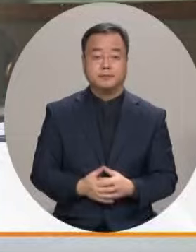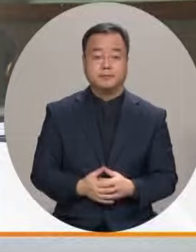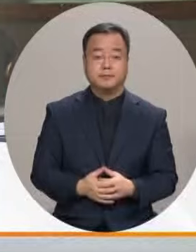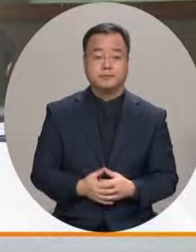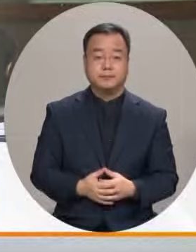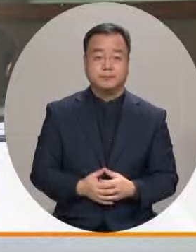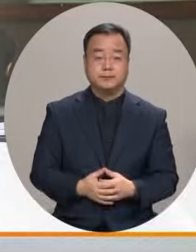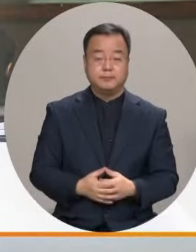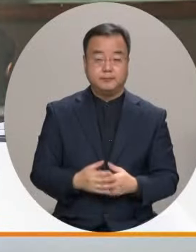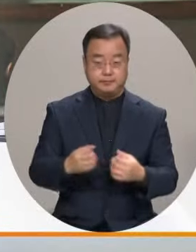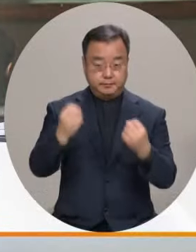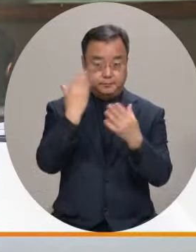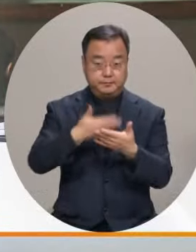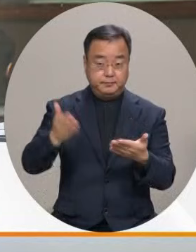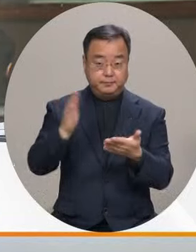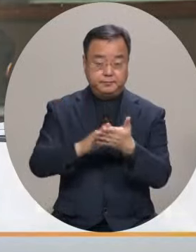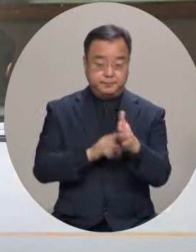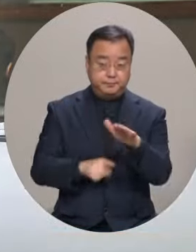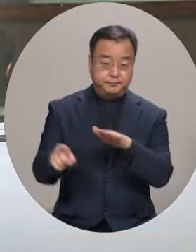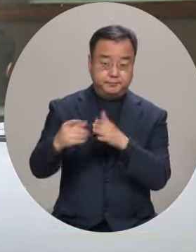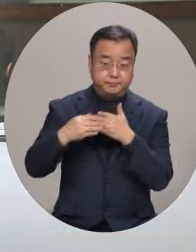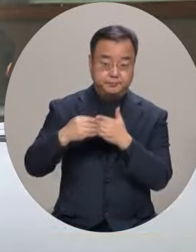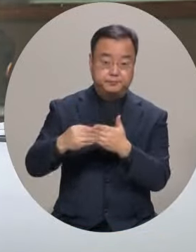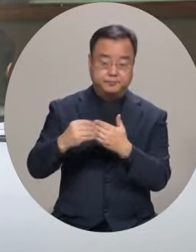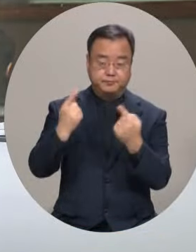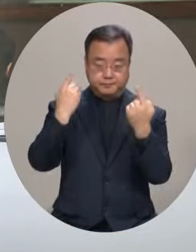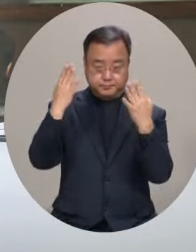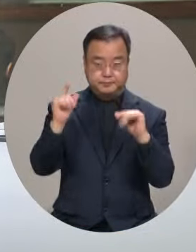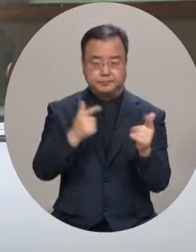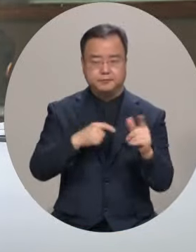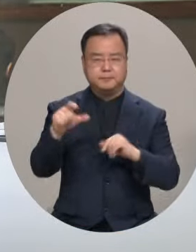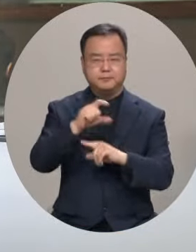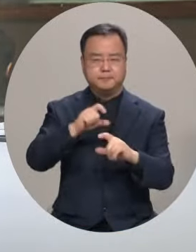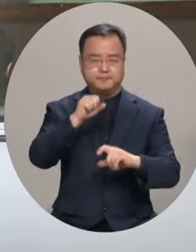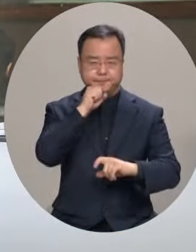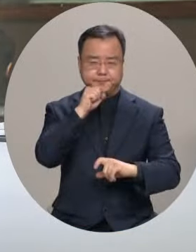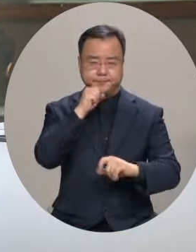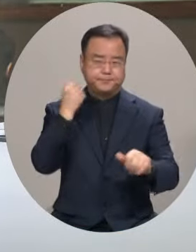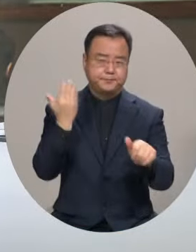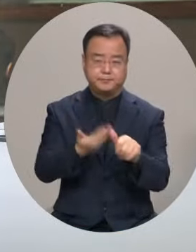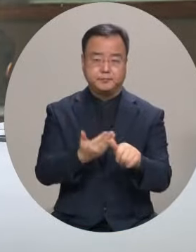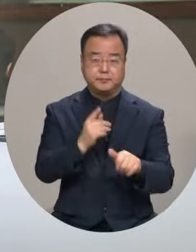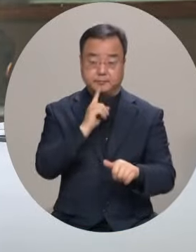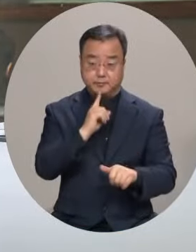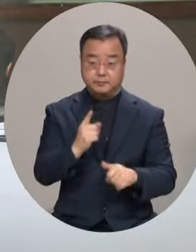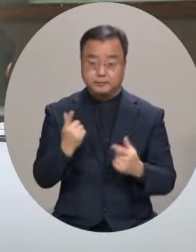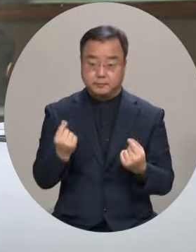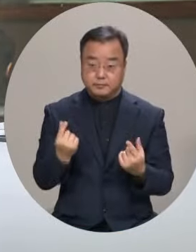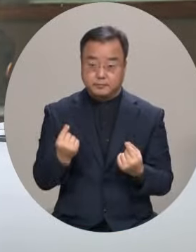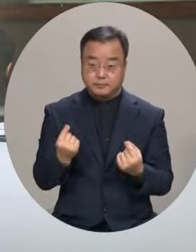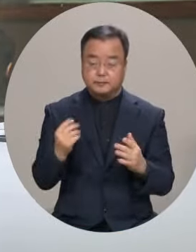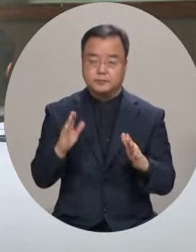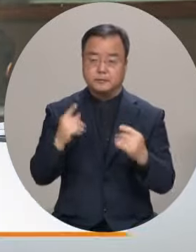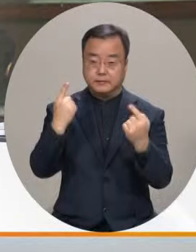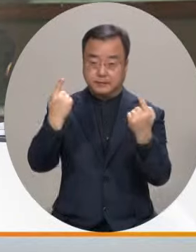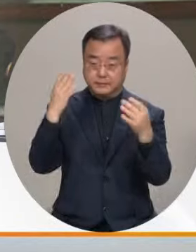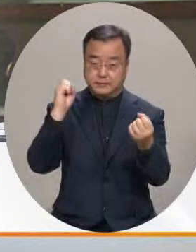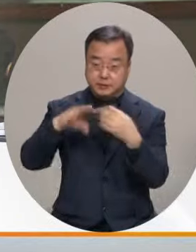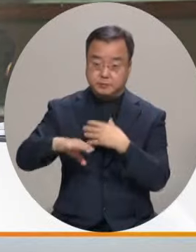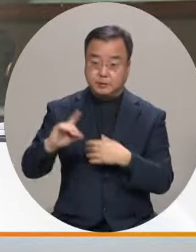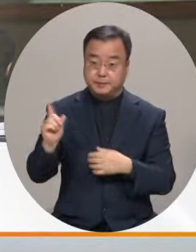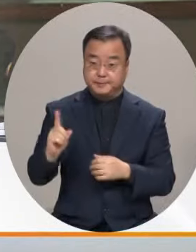혁신을 선도하는 대학들에게 확실하게 인센티브를 제공하겠다는 취지인 것 같은데요 대학 반응은